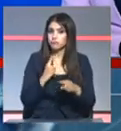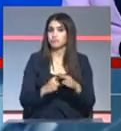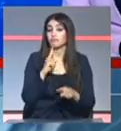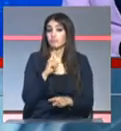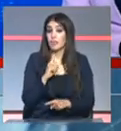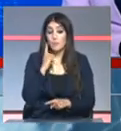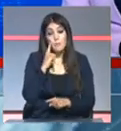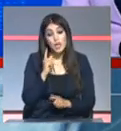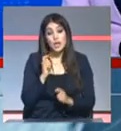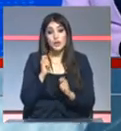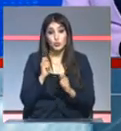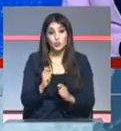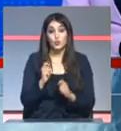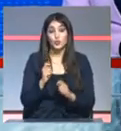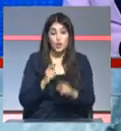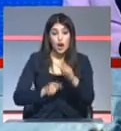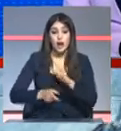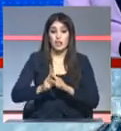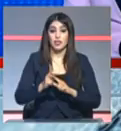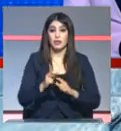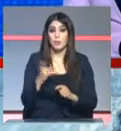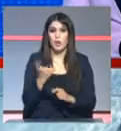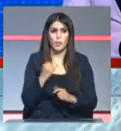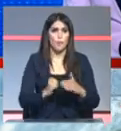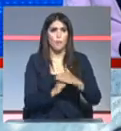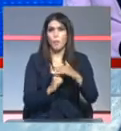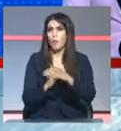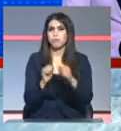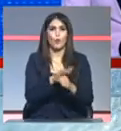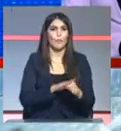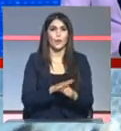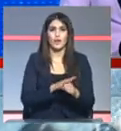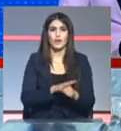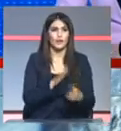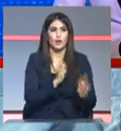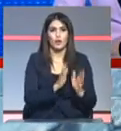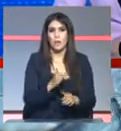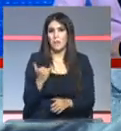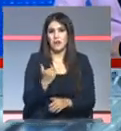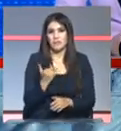يلزمنا معناه ان حافظوا على المحافظه على المنظومه وما سمعناه